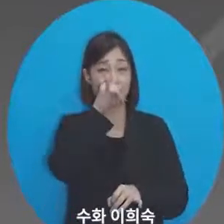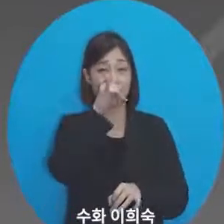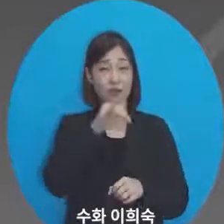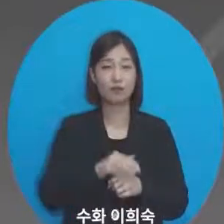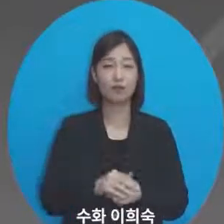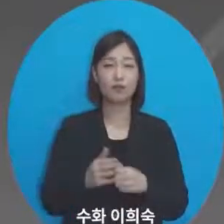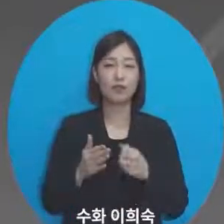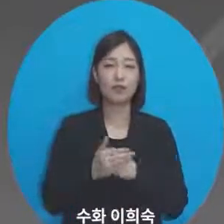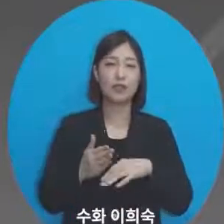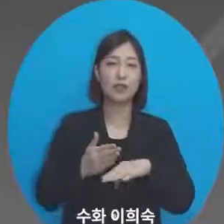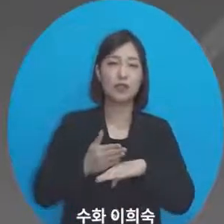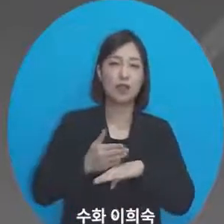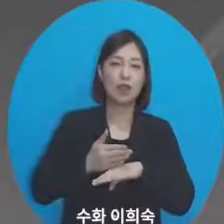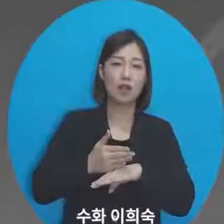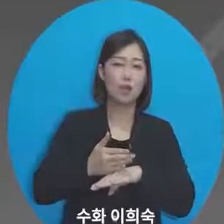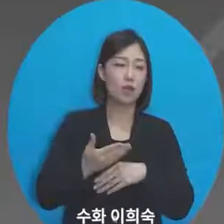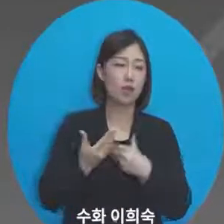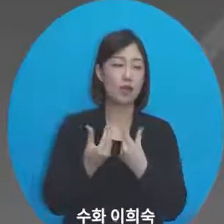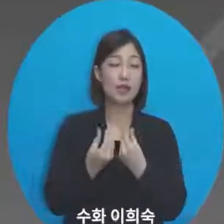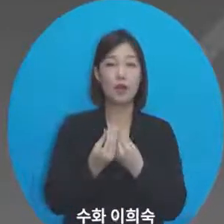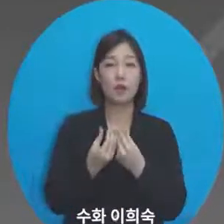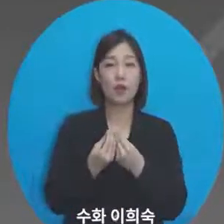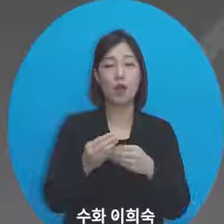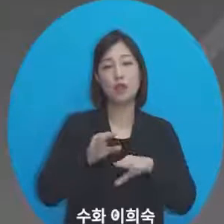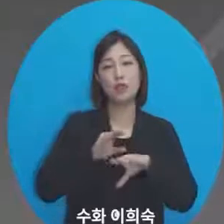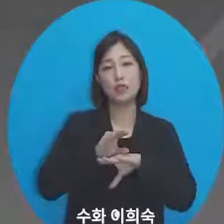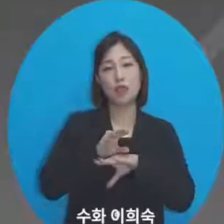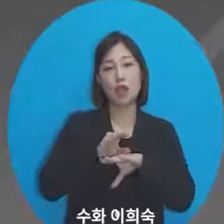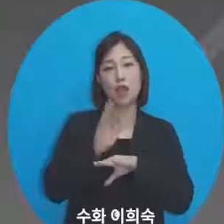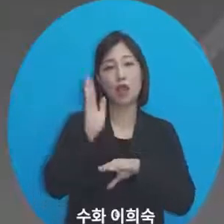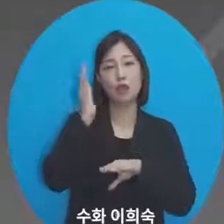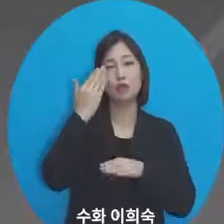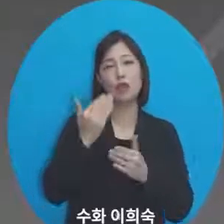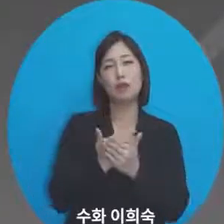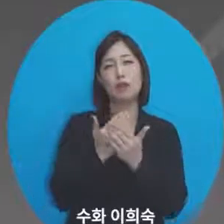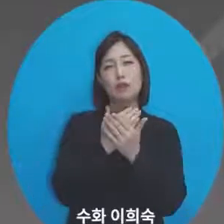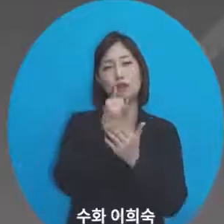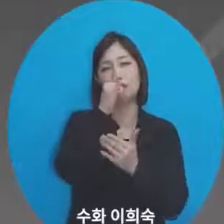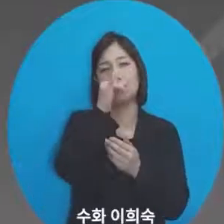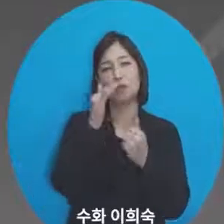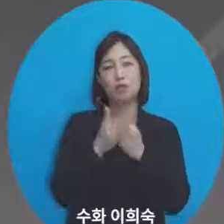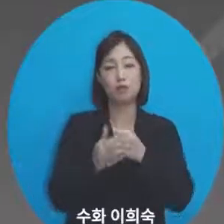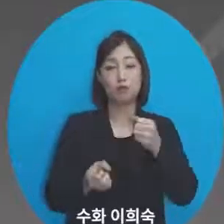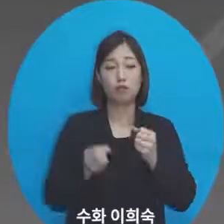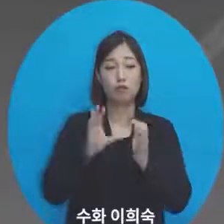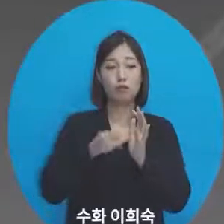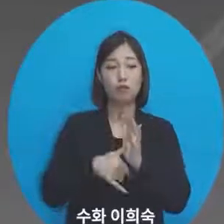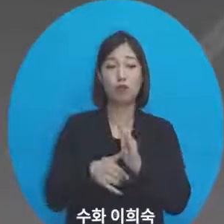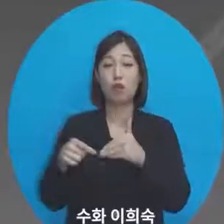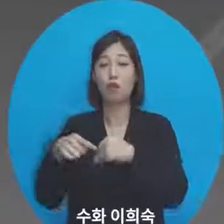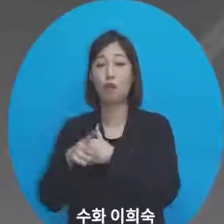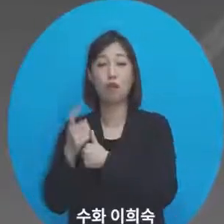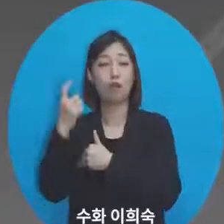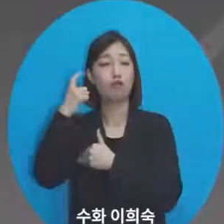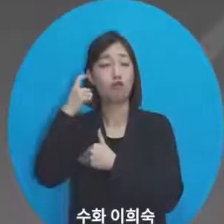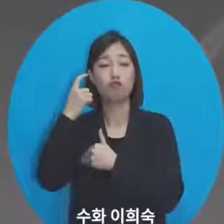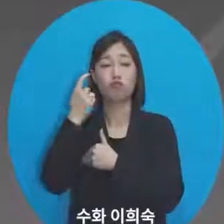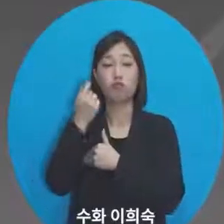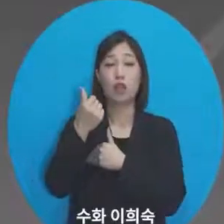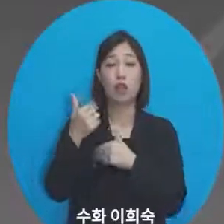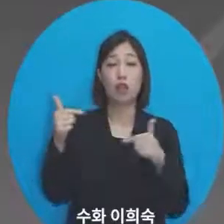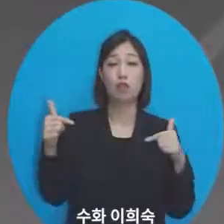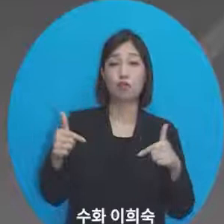그래서 요즘 나오는 차량들이 워낙 조용한 상태에서 운전하기 때문에 차량에 타이어